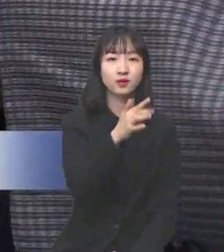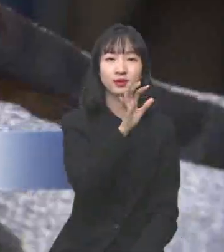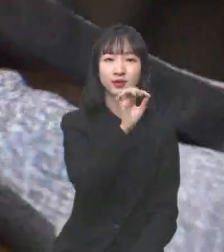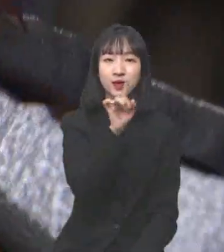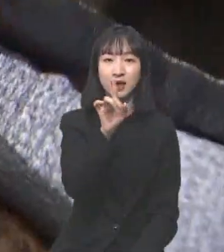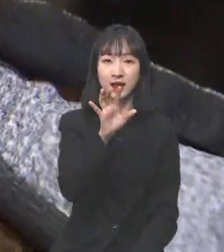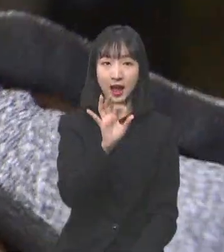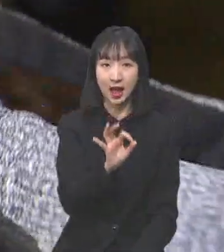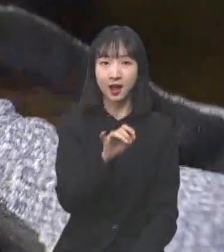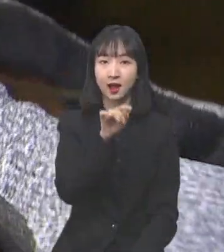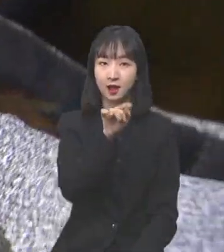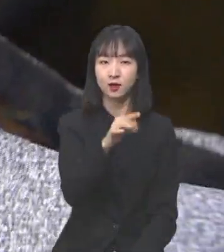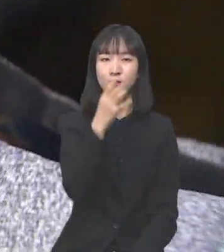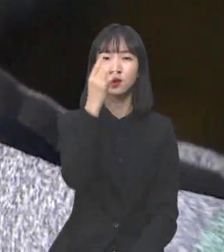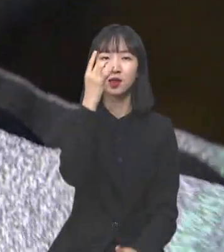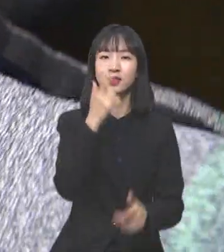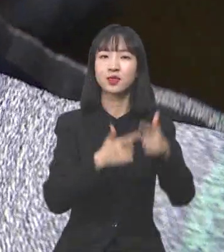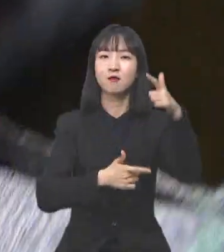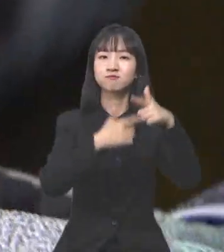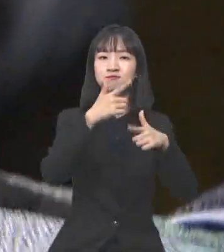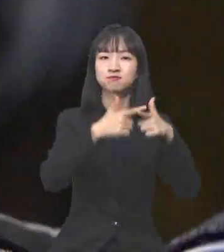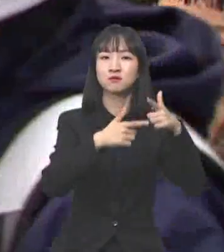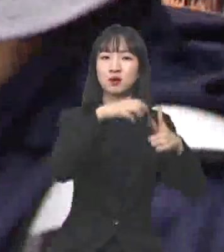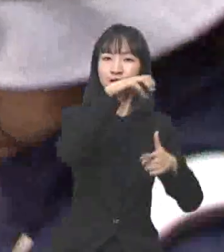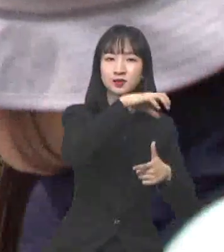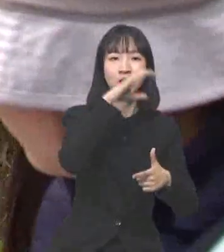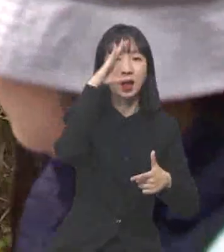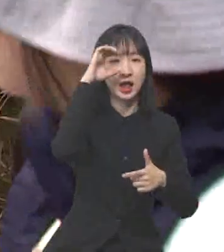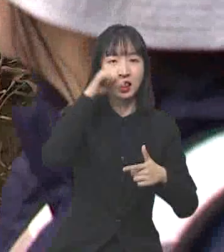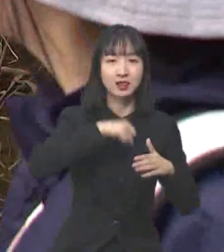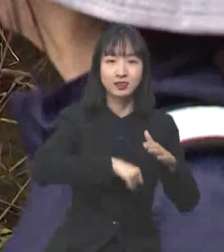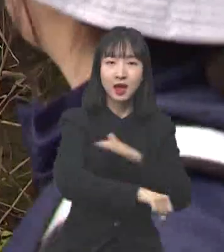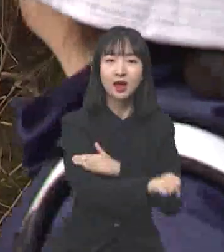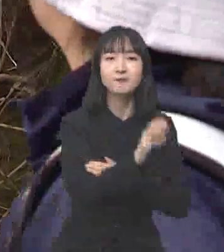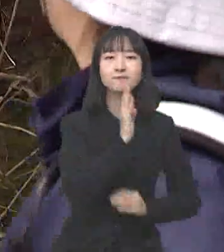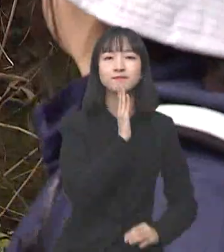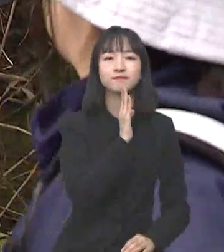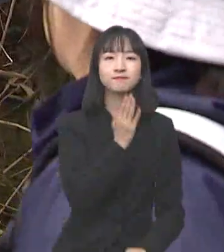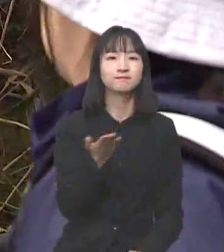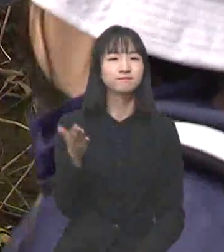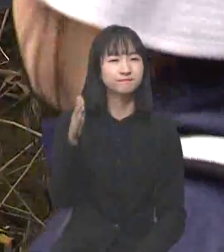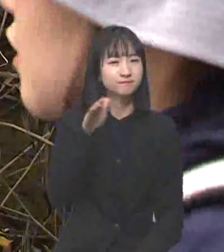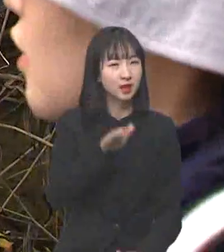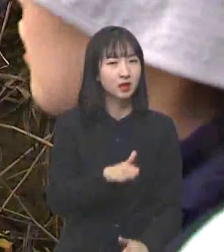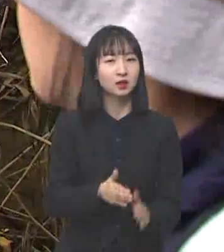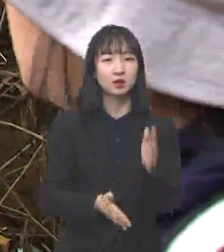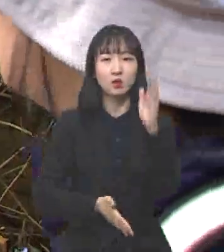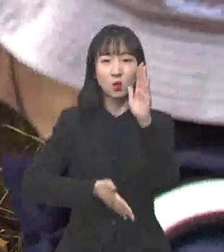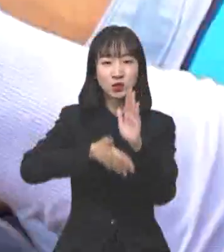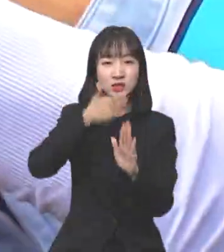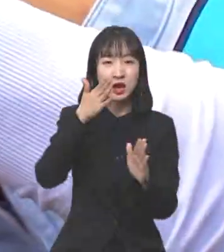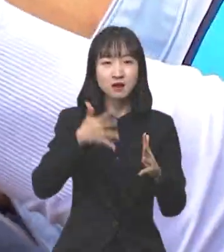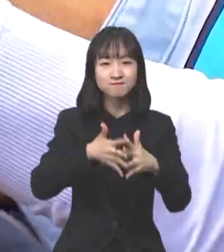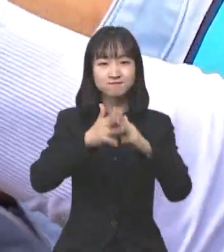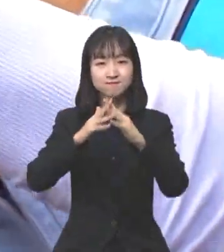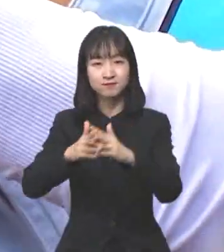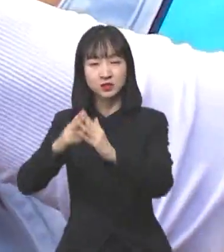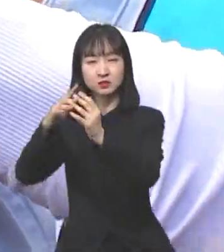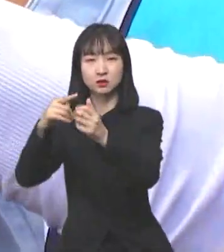나무 위에서 번식합니다 하지만 최근 도시 개발로 자연 서식지 로 돌아가지 못하는 사례가 늘고